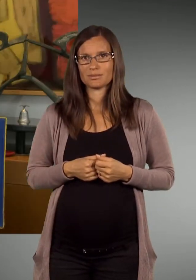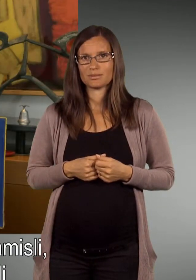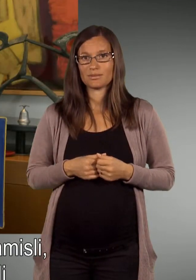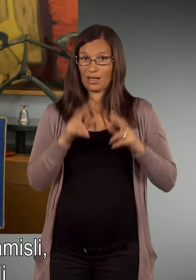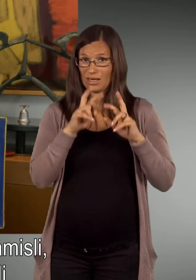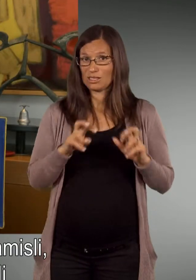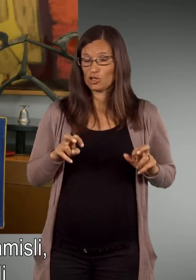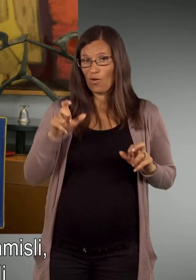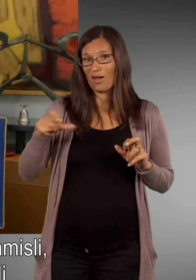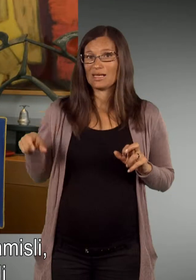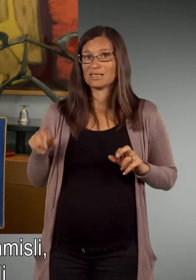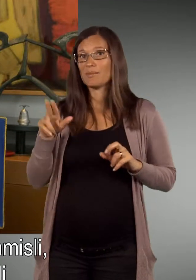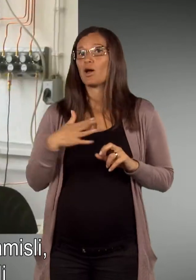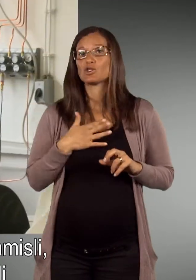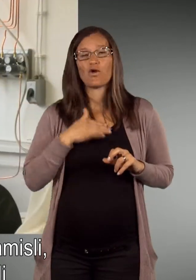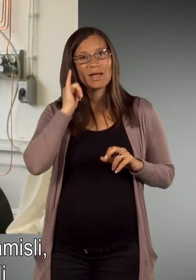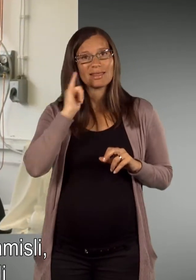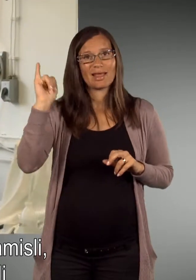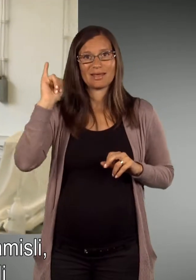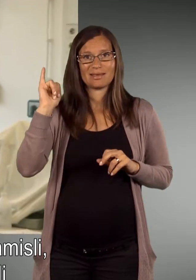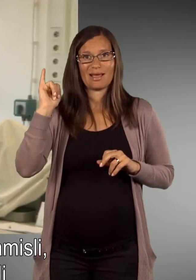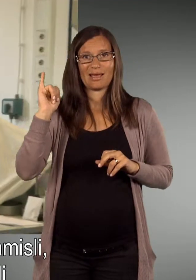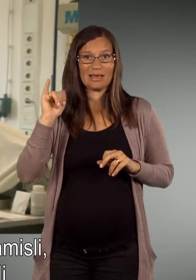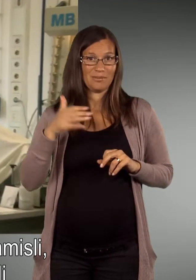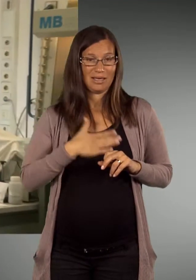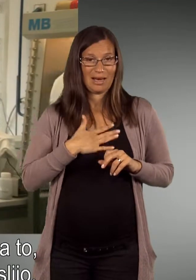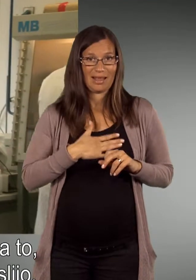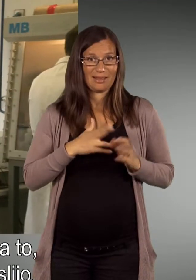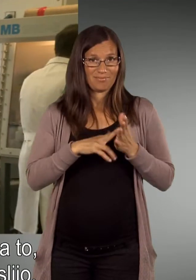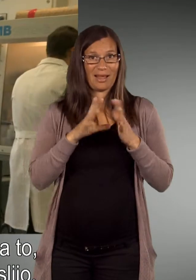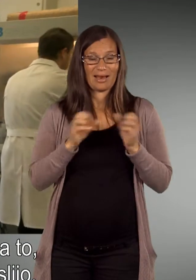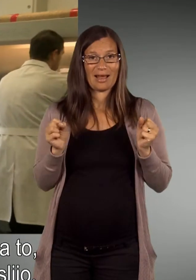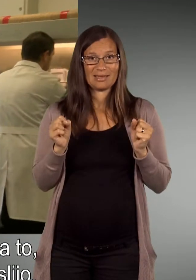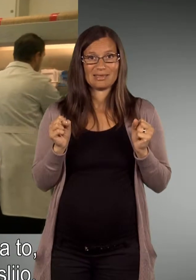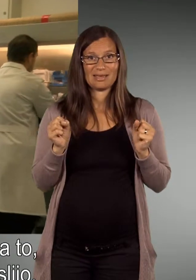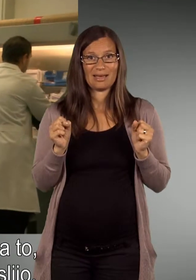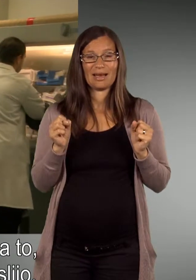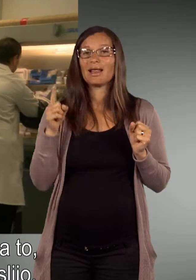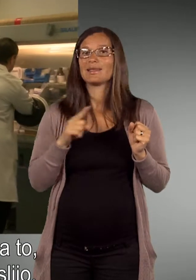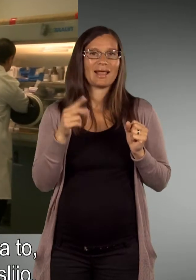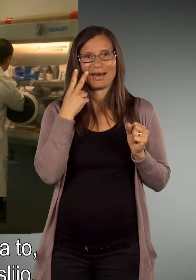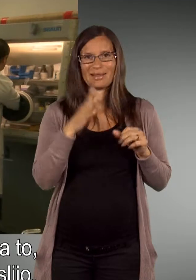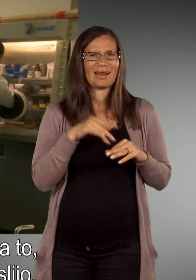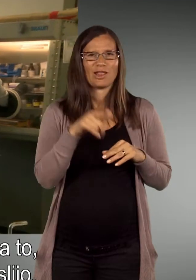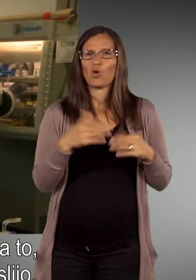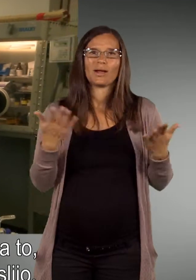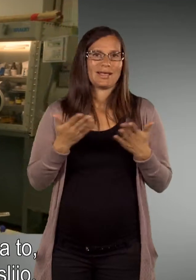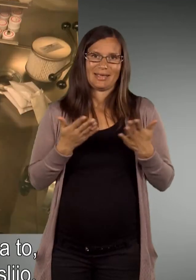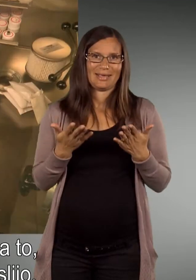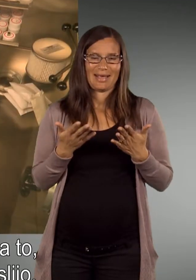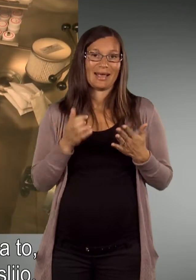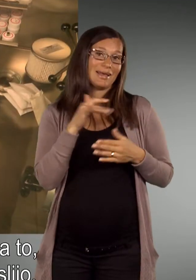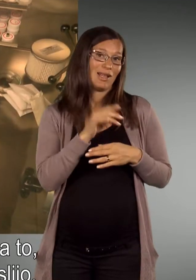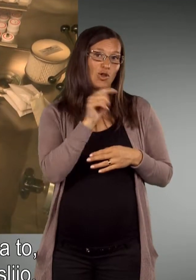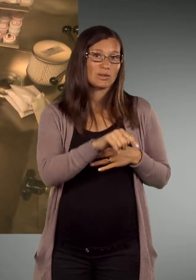No, raziskovalci imajo svoje zamisli, svoje ideje, ki bi jih radi realizirali in jih ne glede na to, kje. Gredo pač